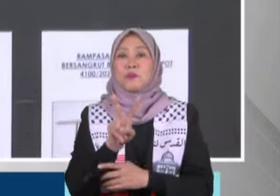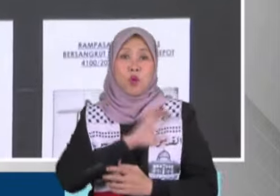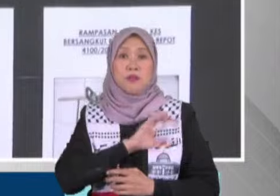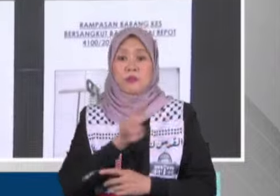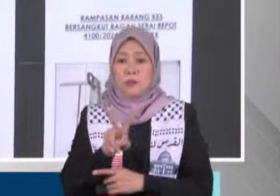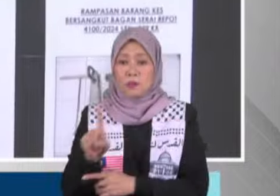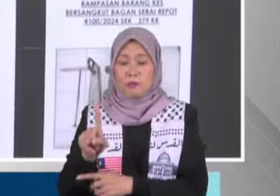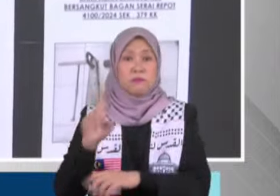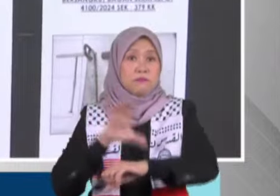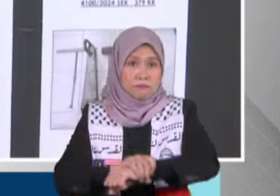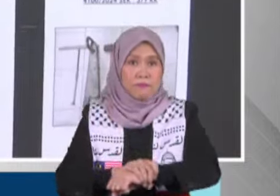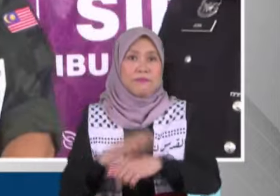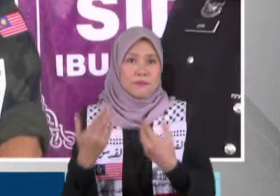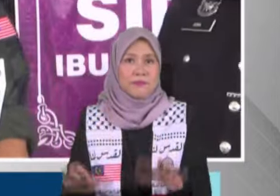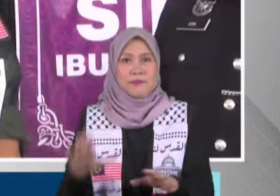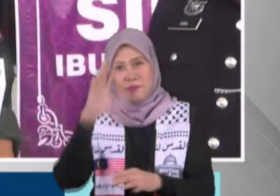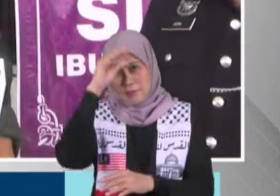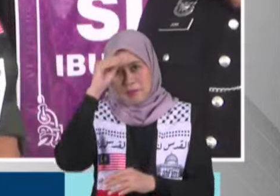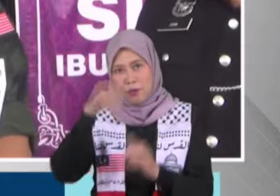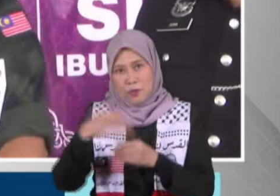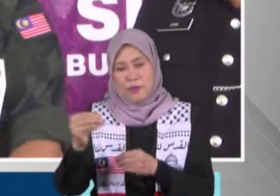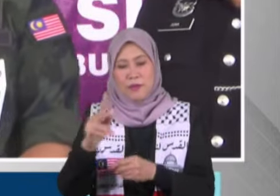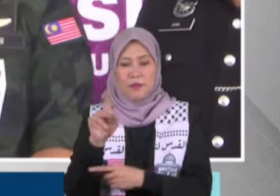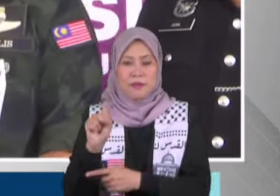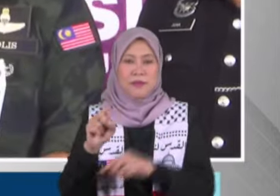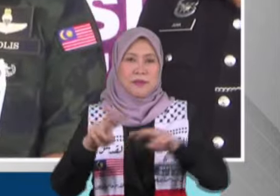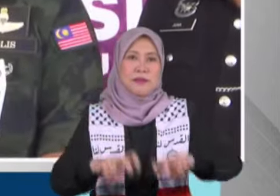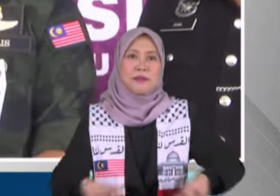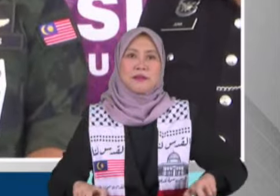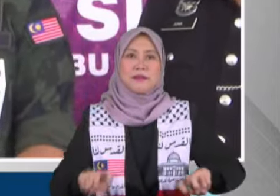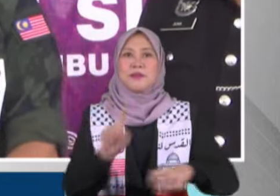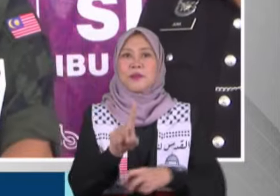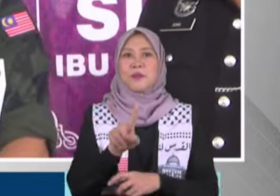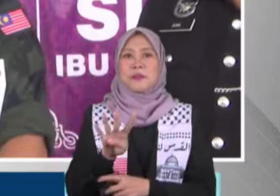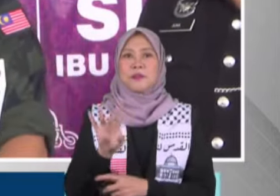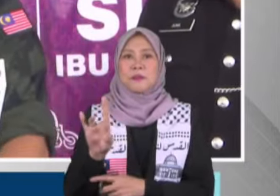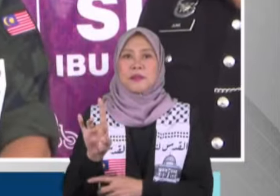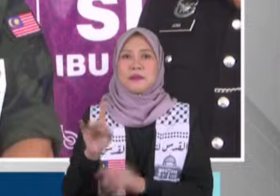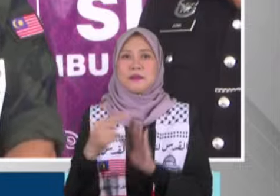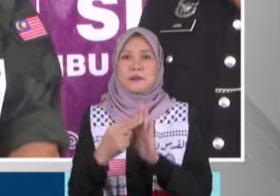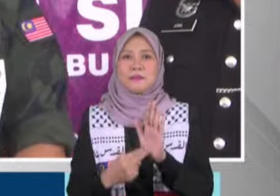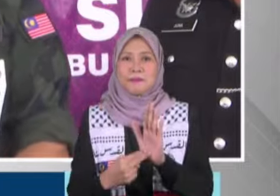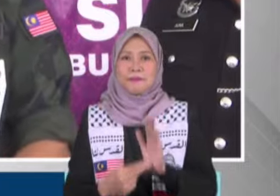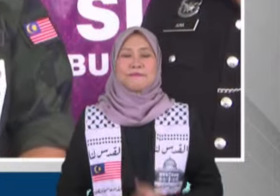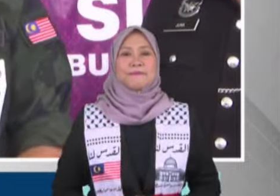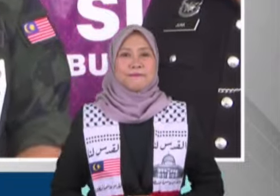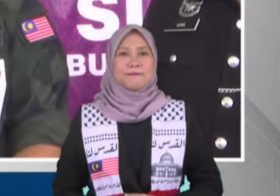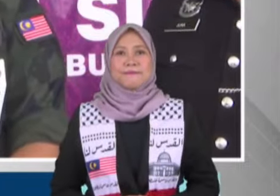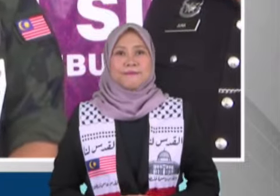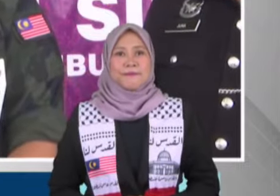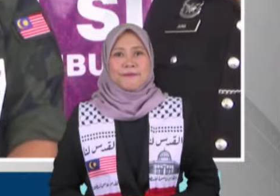warga asing berkait insiden itu dan kes siasat mengikut Seksyen 148 Kanun Keseksaan.